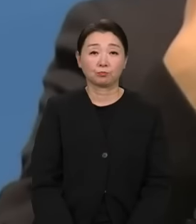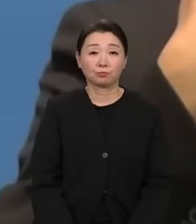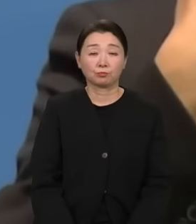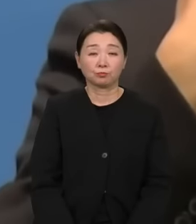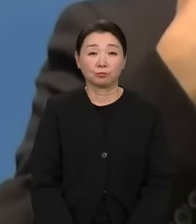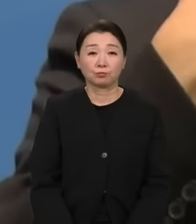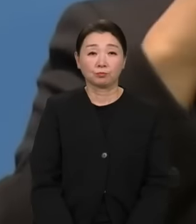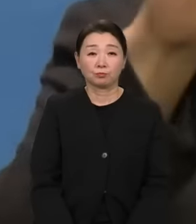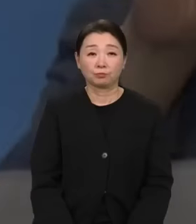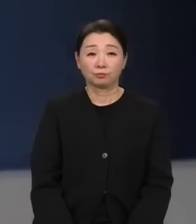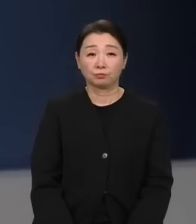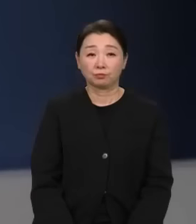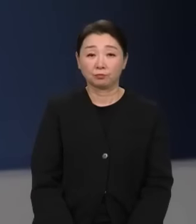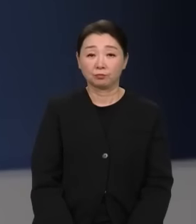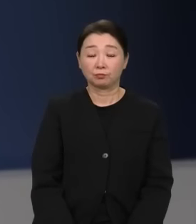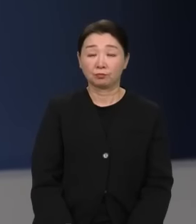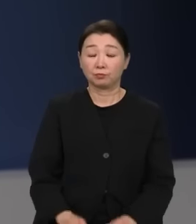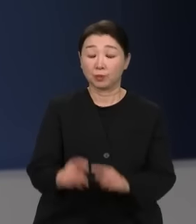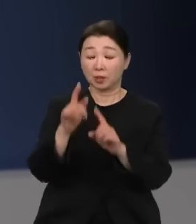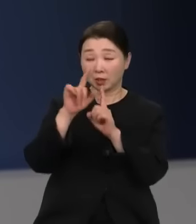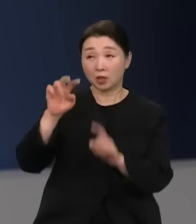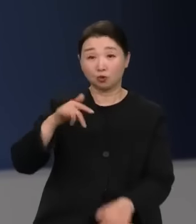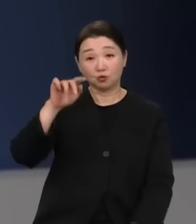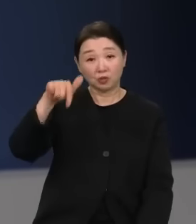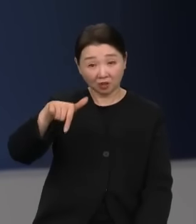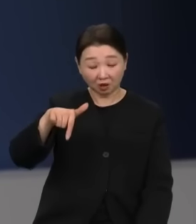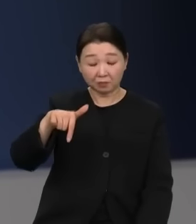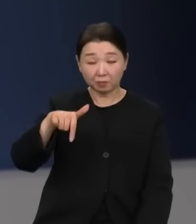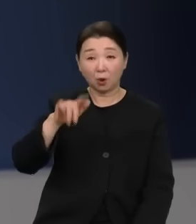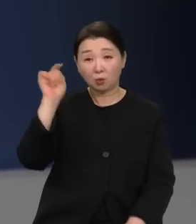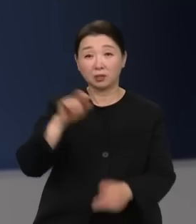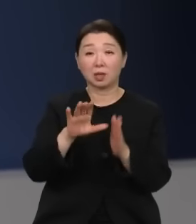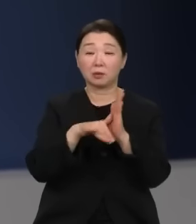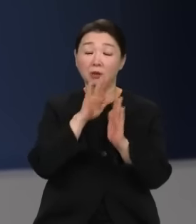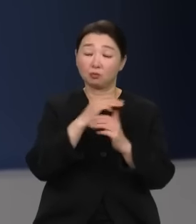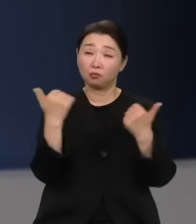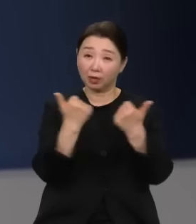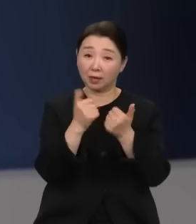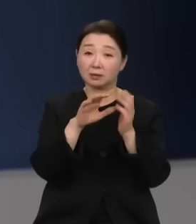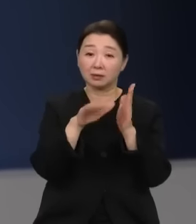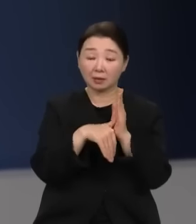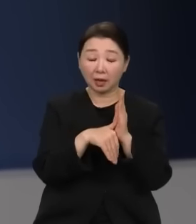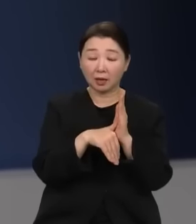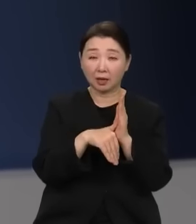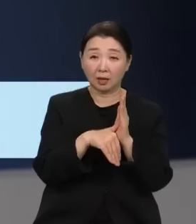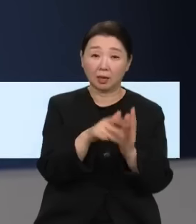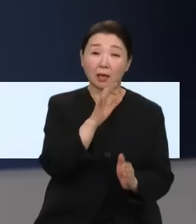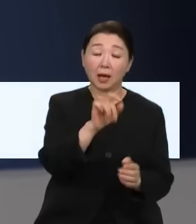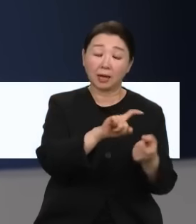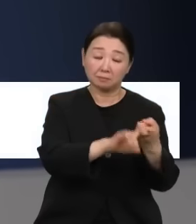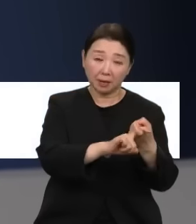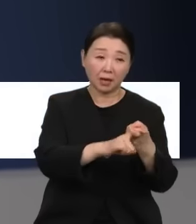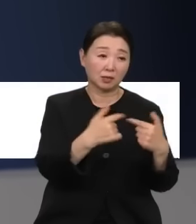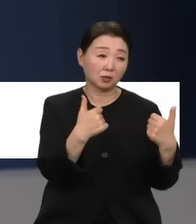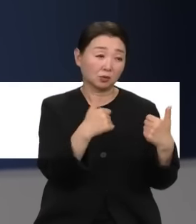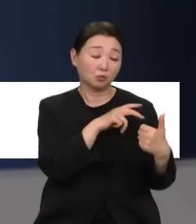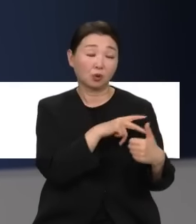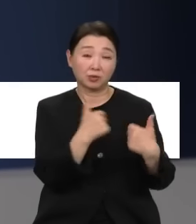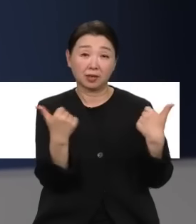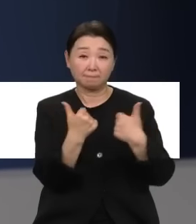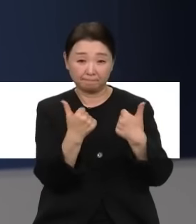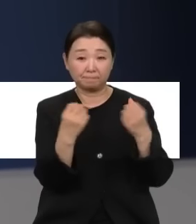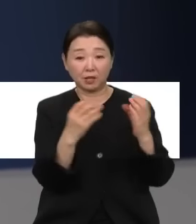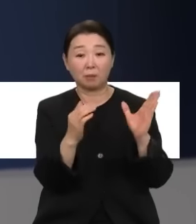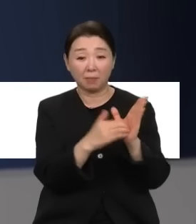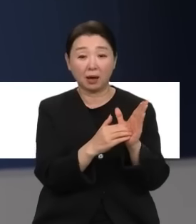생각입니다네 이준석 개혁신당 의원은 오늘 새벽이 국회 보내 이장에서 이 친한게 의원들과 직접 대화를 만